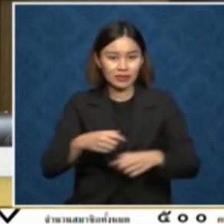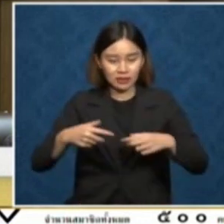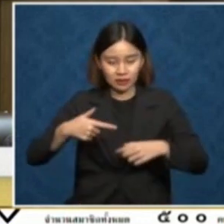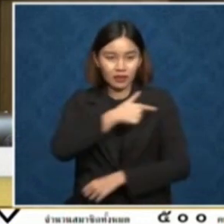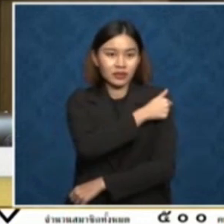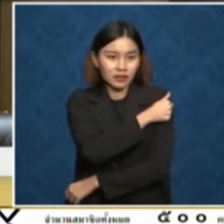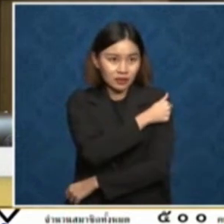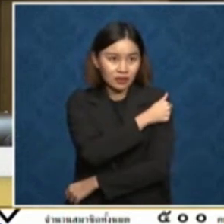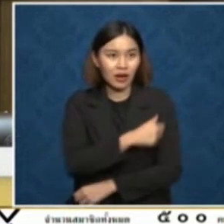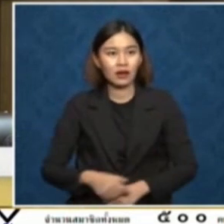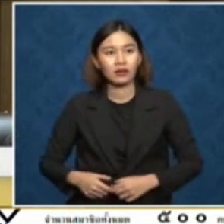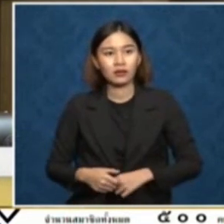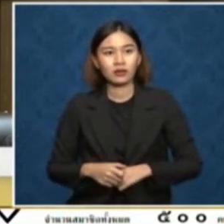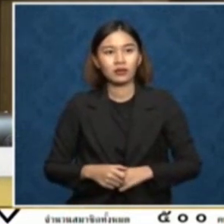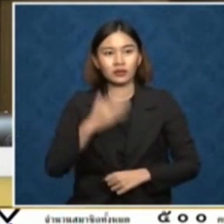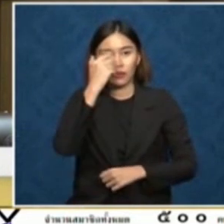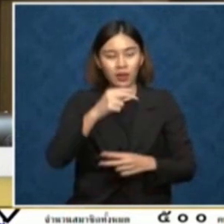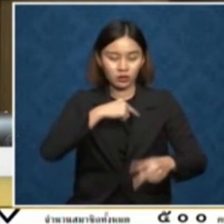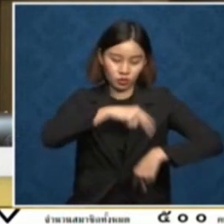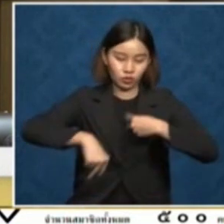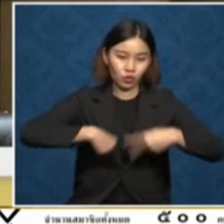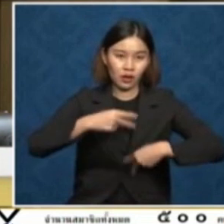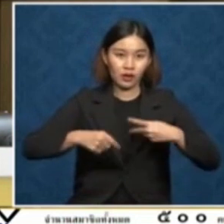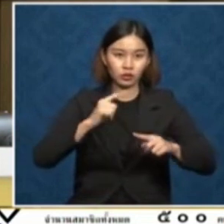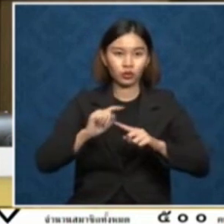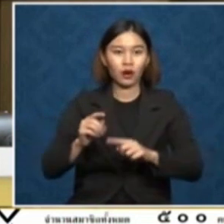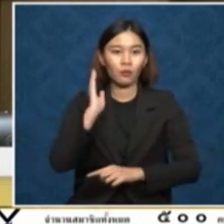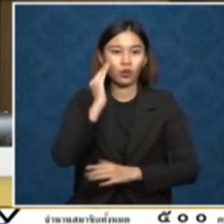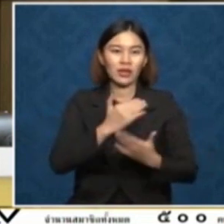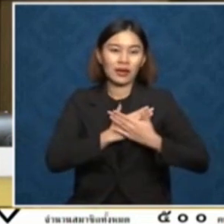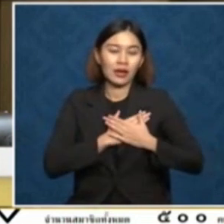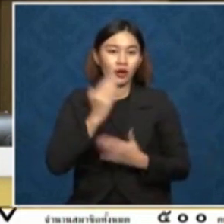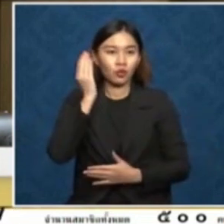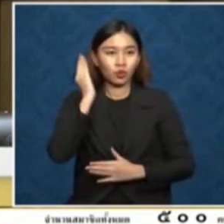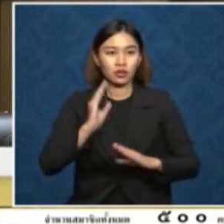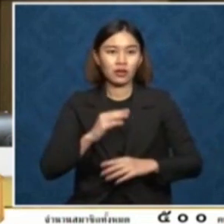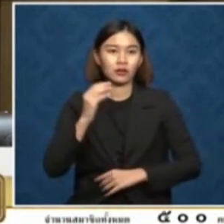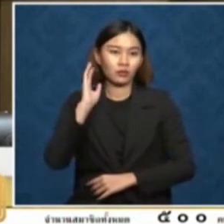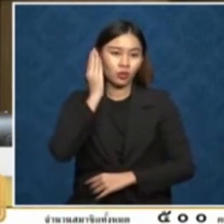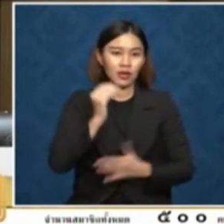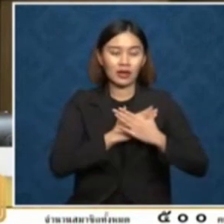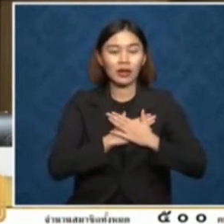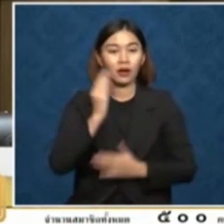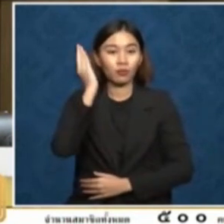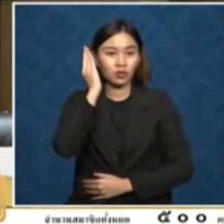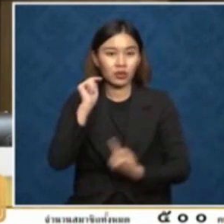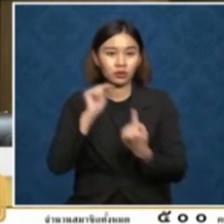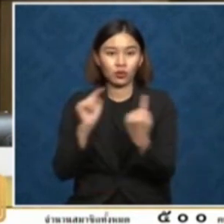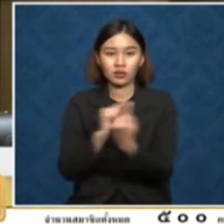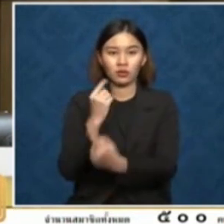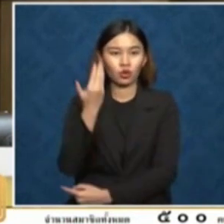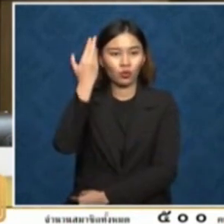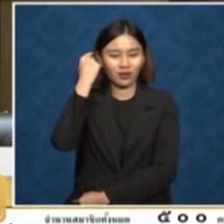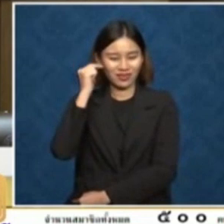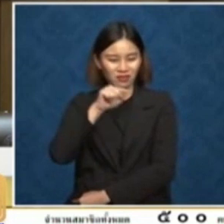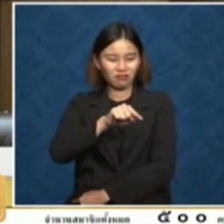ษและละเมิดสิทธิอย่างร้ายแรงเพียงเพราะว่าเขามีรสนิยมที่ไม่ตรงกับเพศสภาพของตัวเองเขาถูกบังคับให้ฉีดย